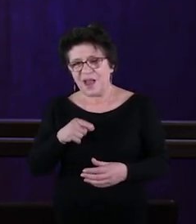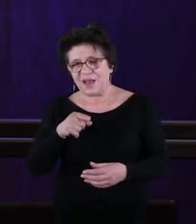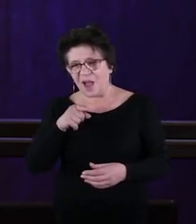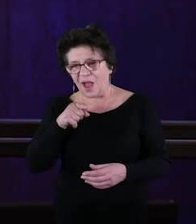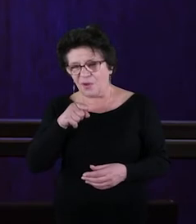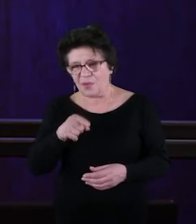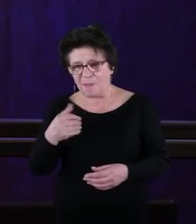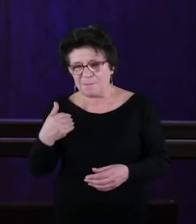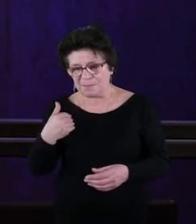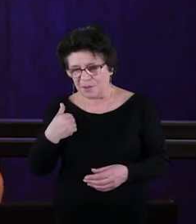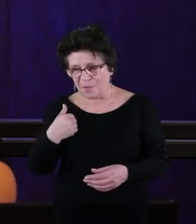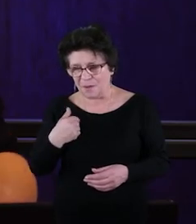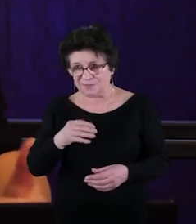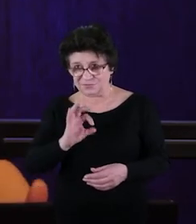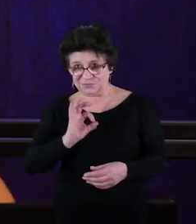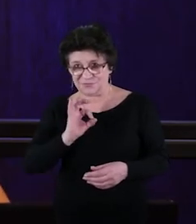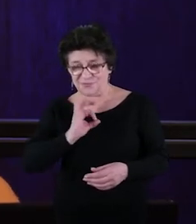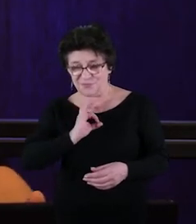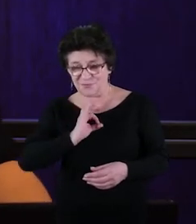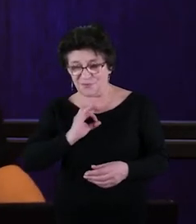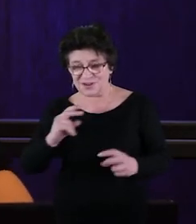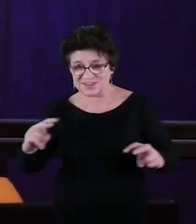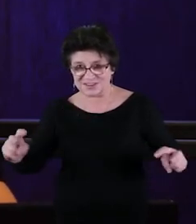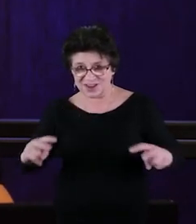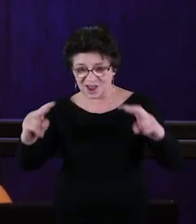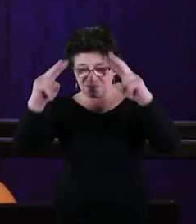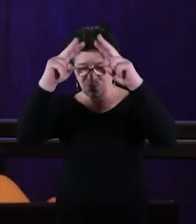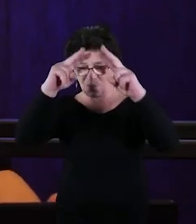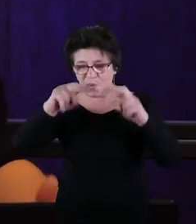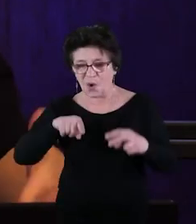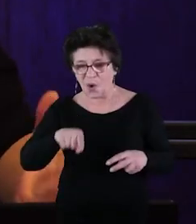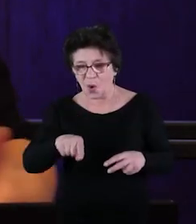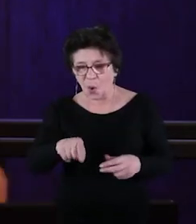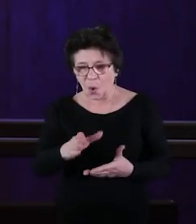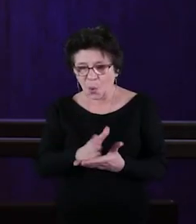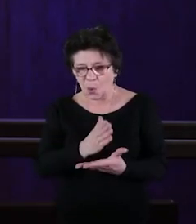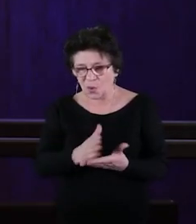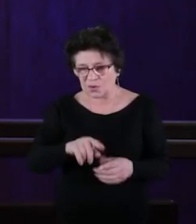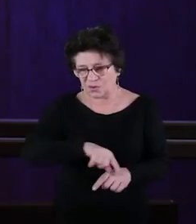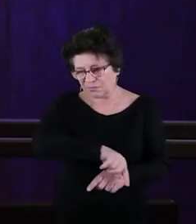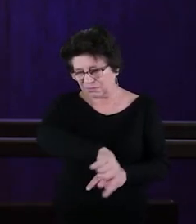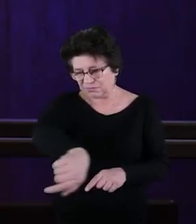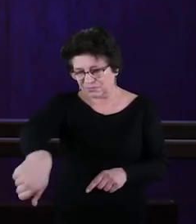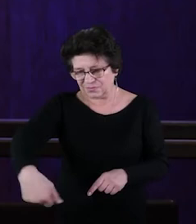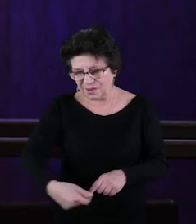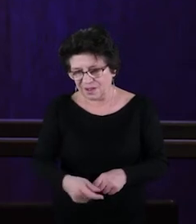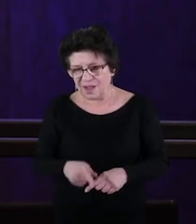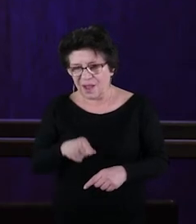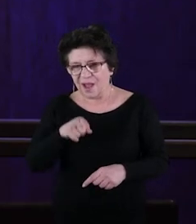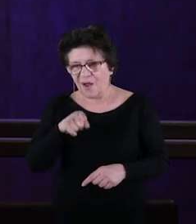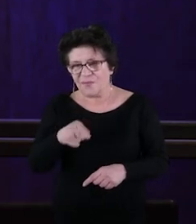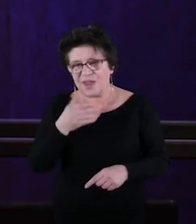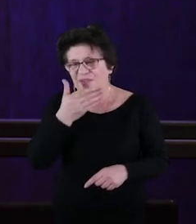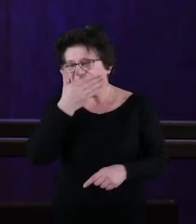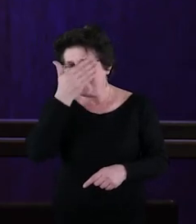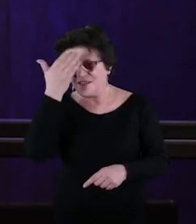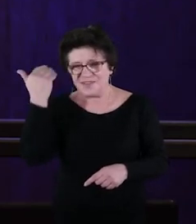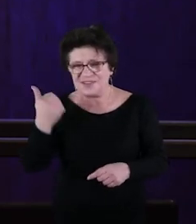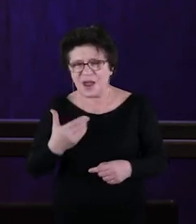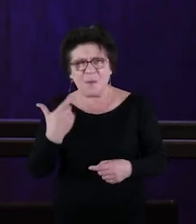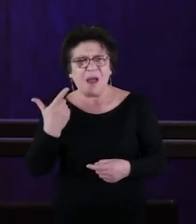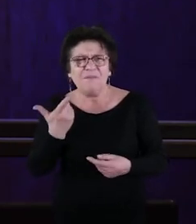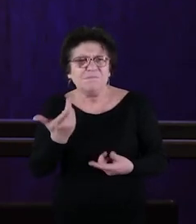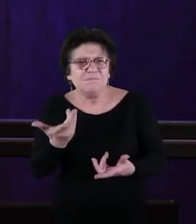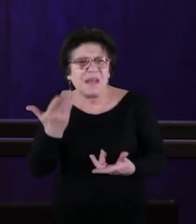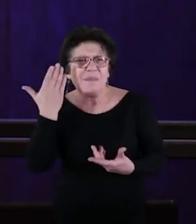ją wiedziano że nie będzie chciała nikogo zmarłego zobaczyć że się wystraszy więc po prostu ci wszyscy